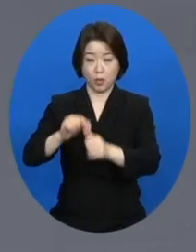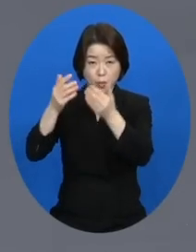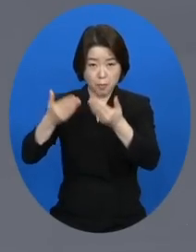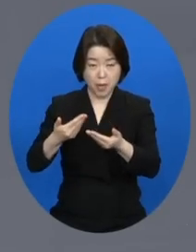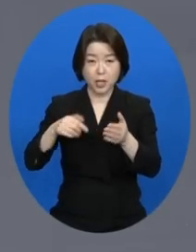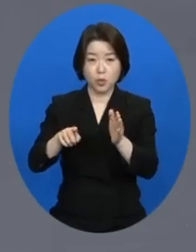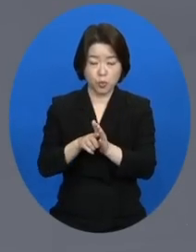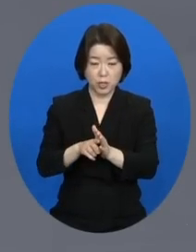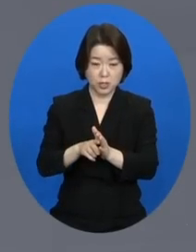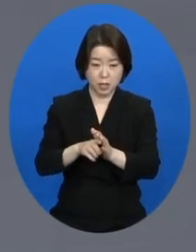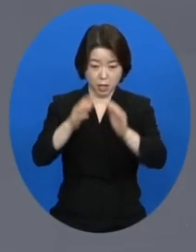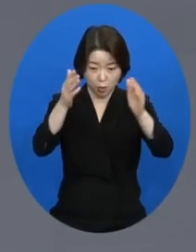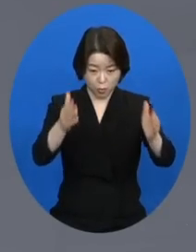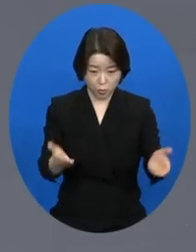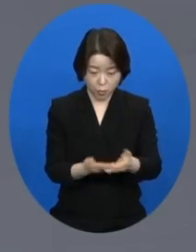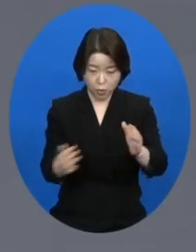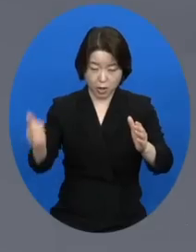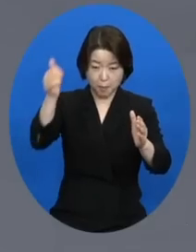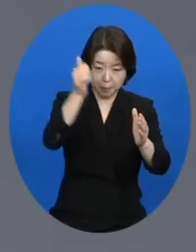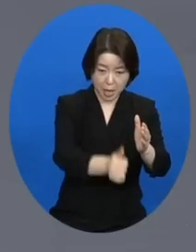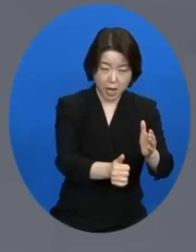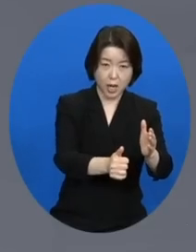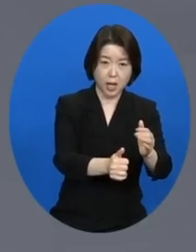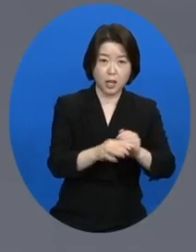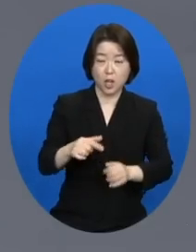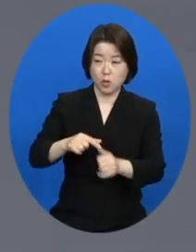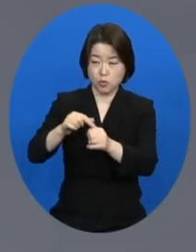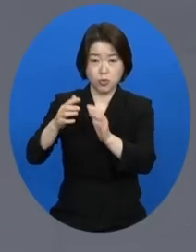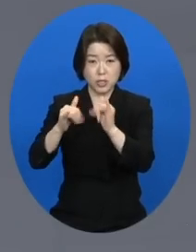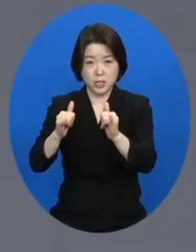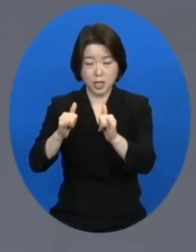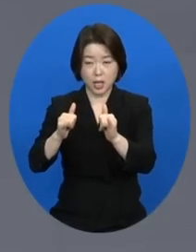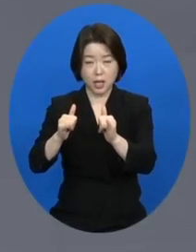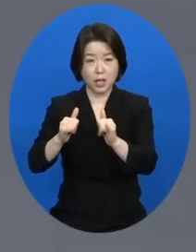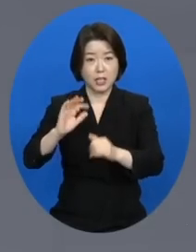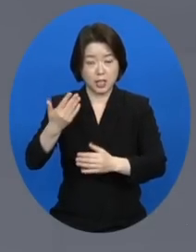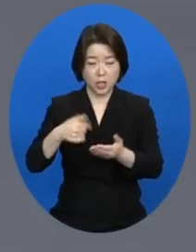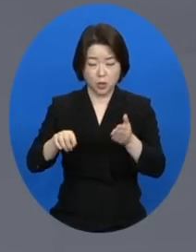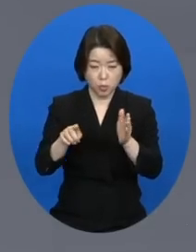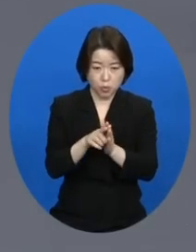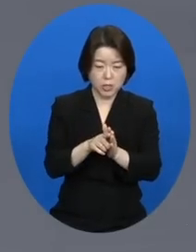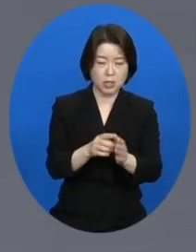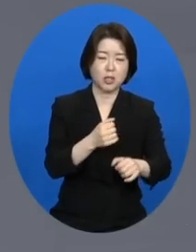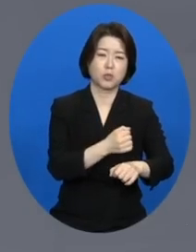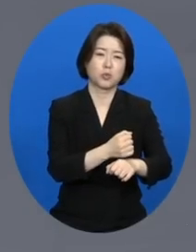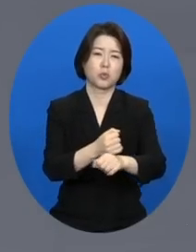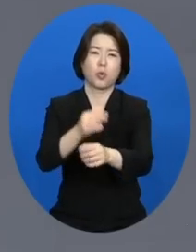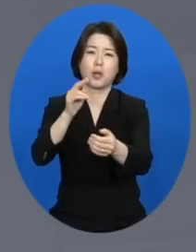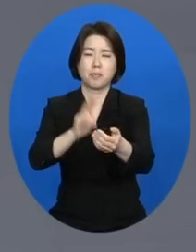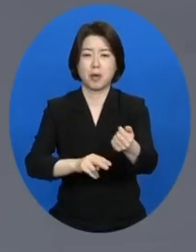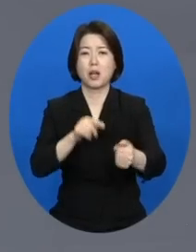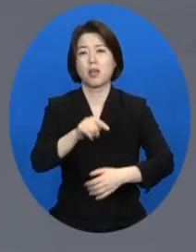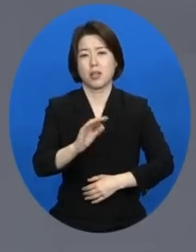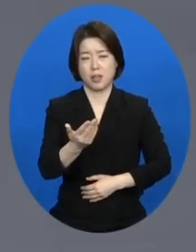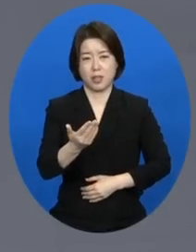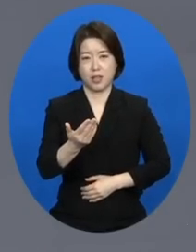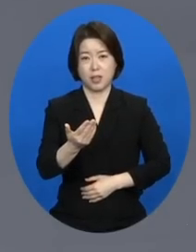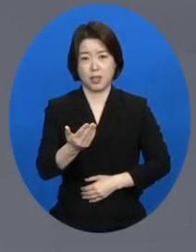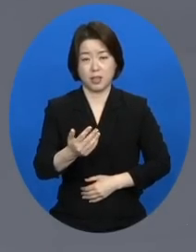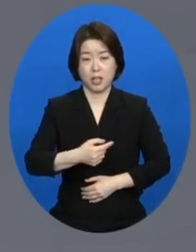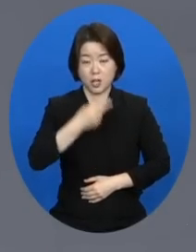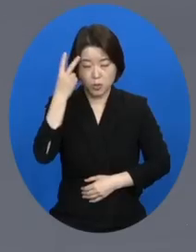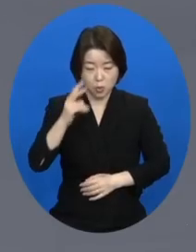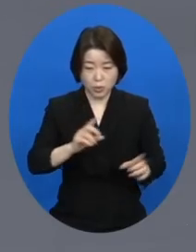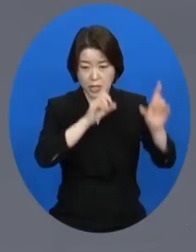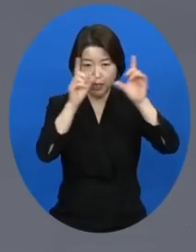위해서는 던져져야만 했고 구원자가 되기 위해서는 노예가 되어야만 했던 것이 이 요셉의 삶의